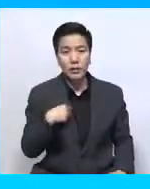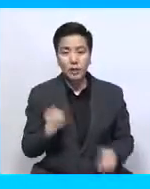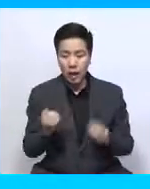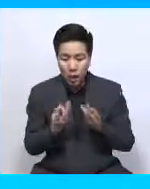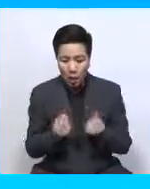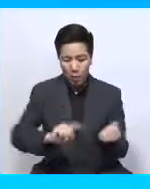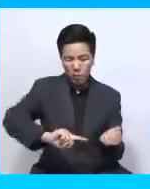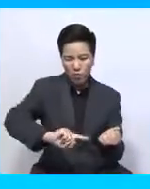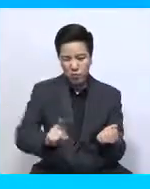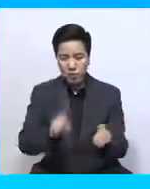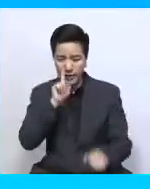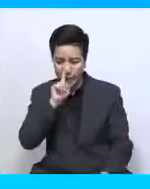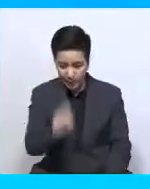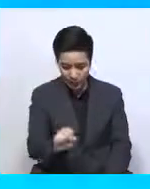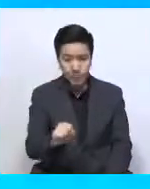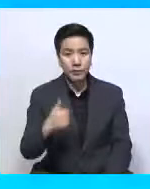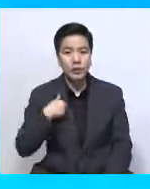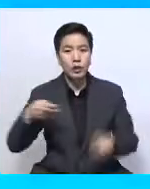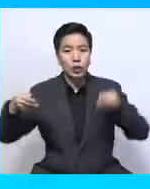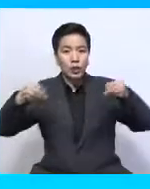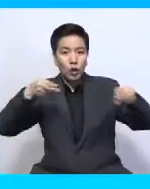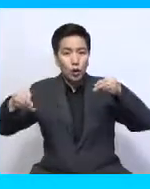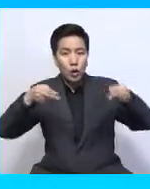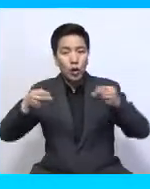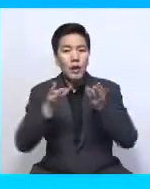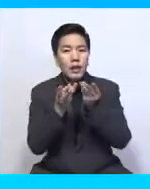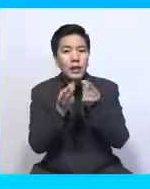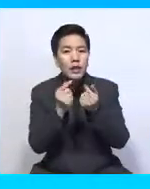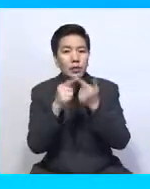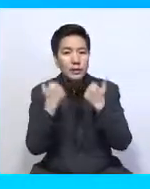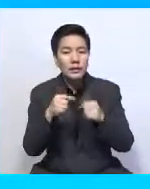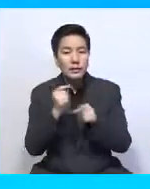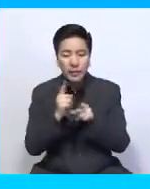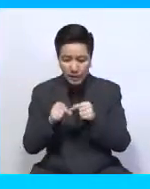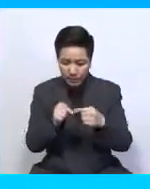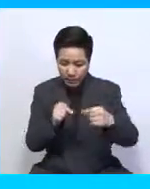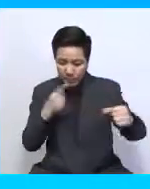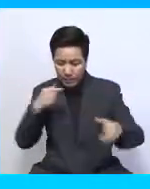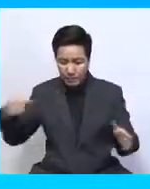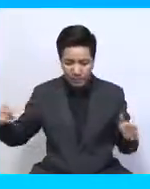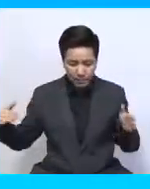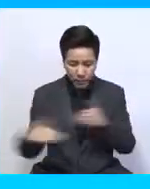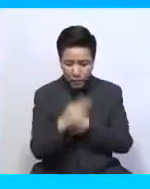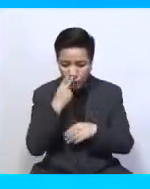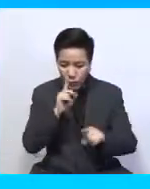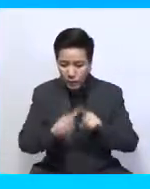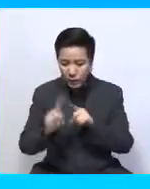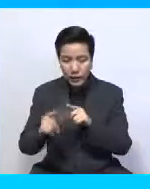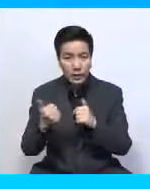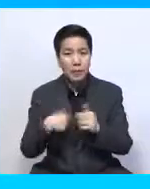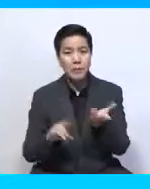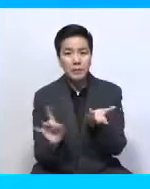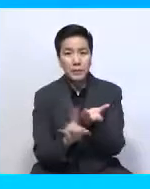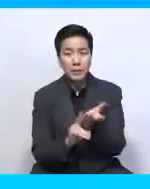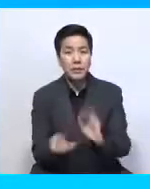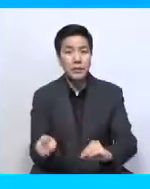วจจับความเร็วรถโดยสารสาธารณะด้วยกล้องจับความเร็วแสงนะครับด้วยแสงเลเซอร์ก็ถือว่าเป็นนวัตกรรมใหม่นะครับแล้วก็มีการเพิ่มประ